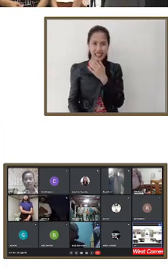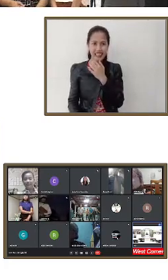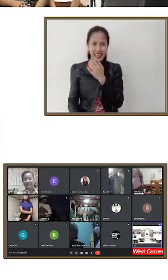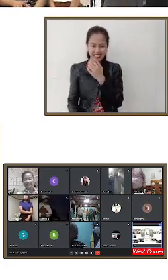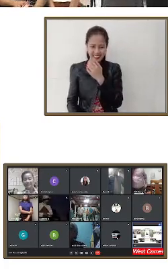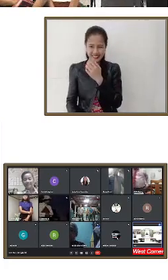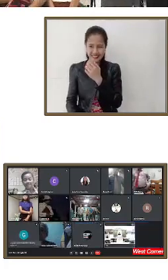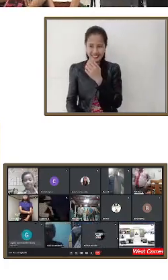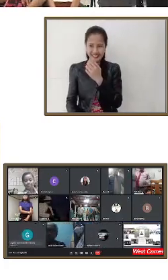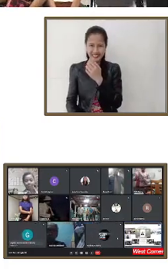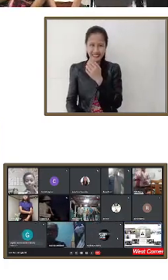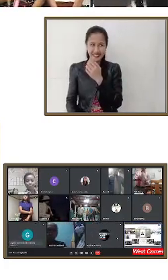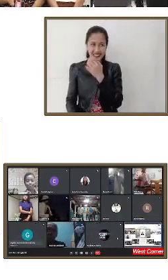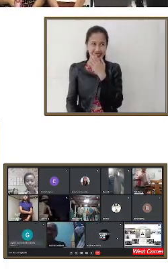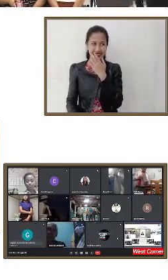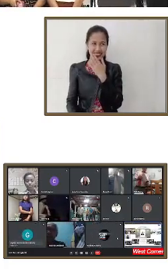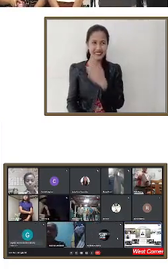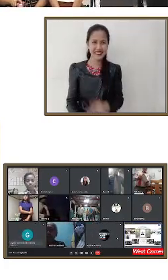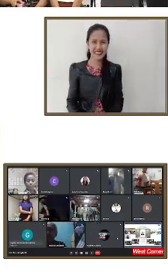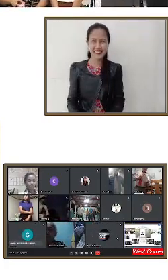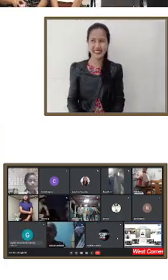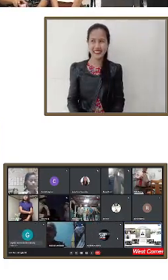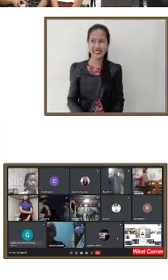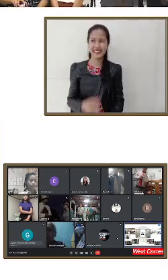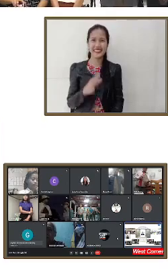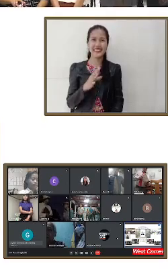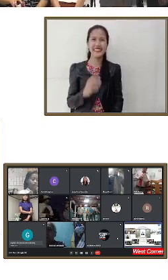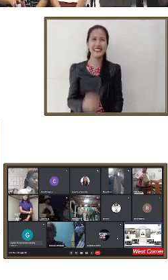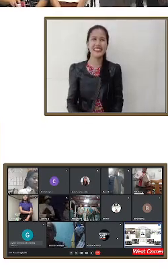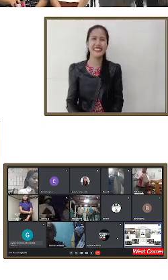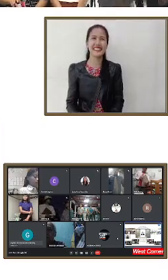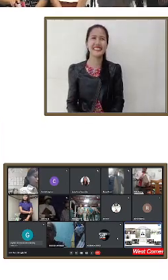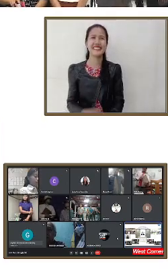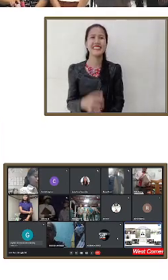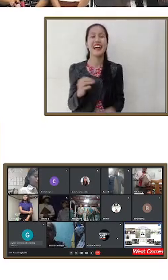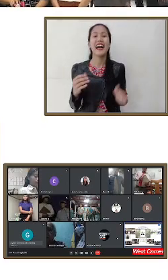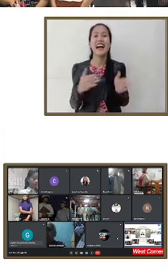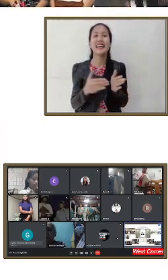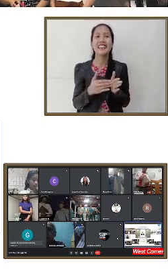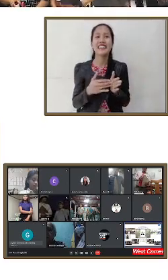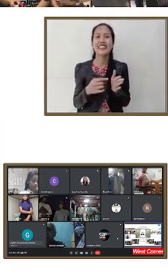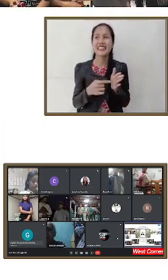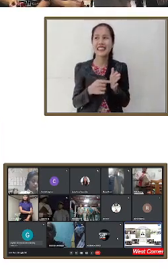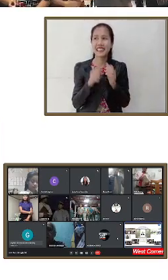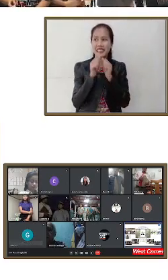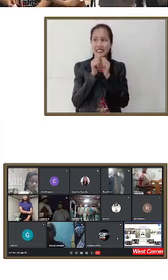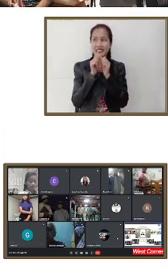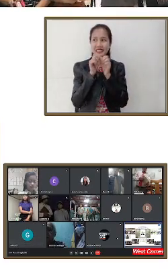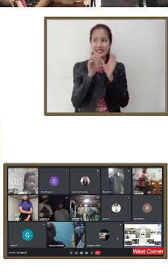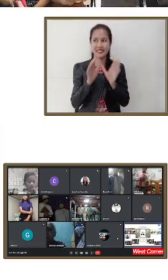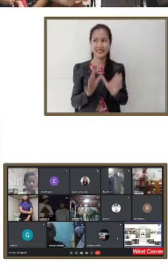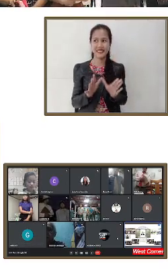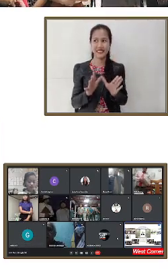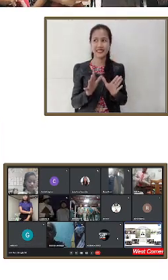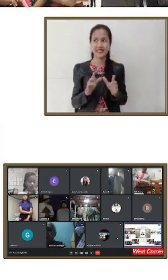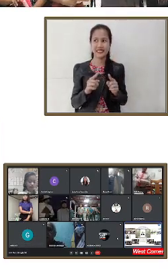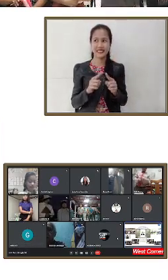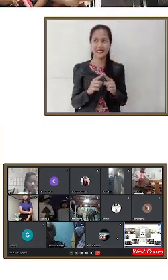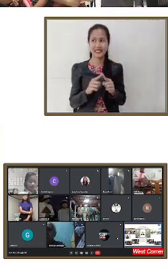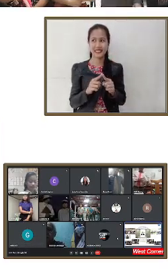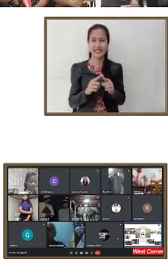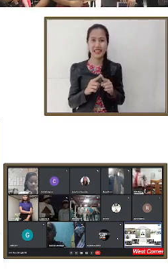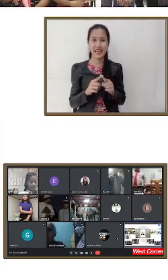salamat po sa ating mahal na pastor for giving me the privilege na maghayag po ng salita po ng Diyos. Every time na ako